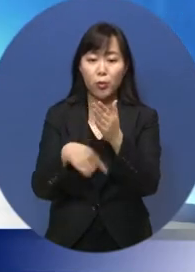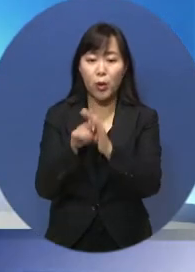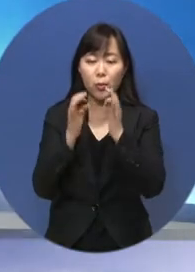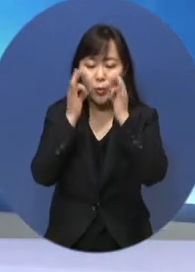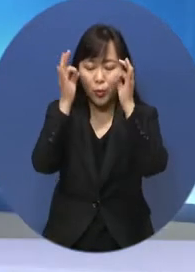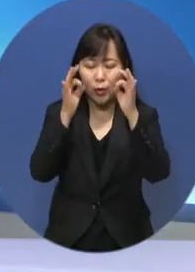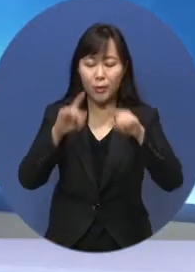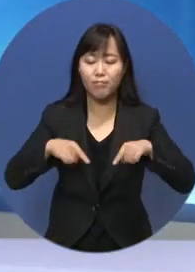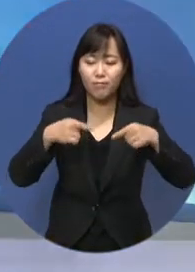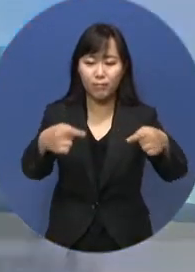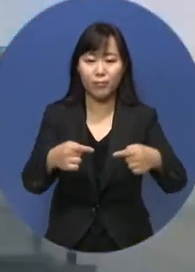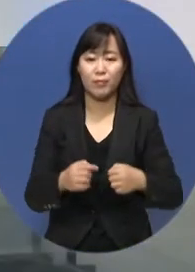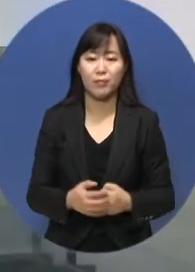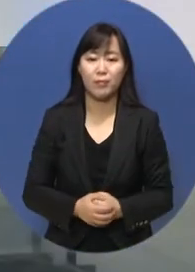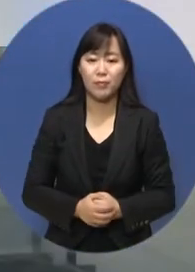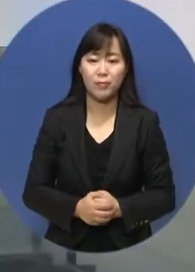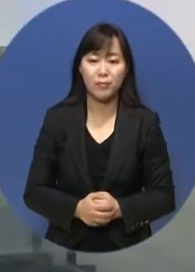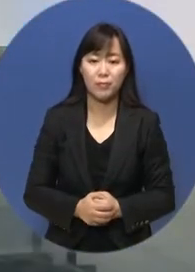했습니다.